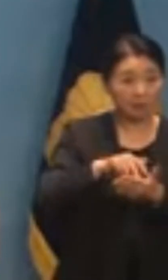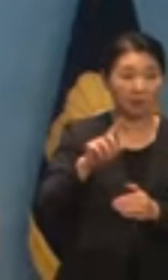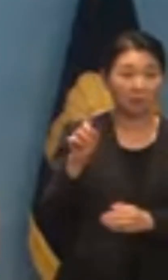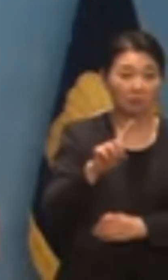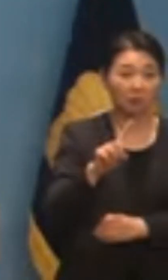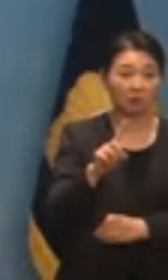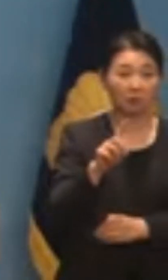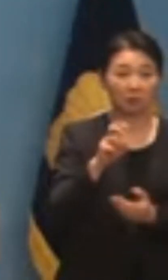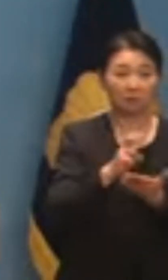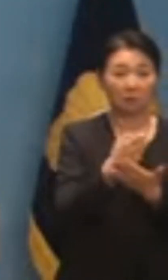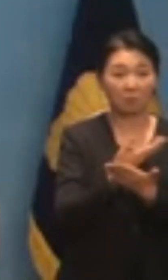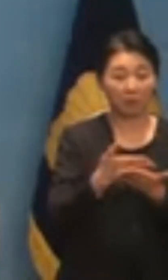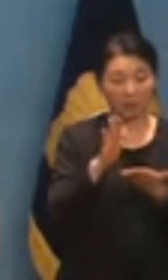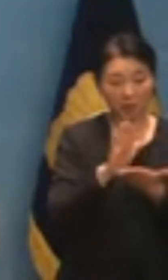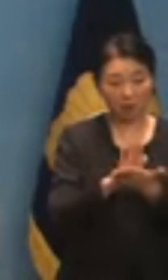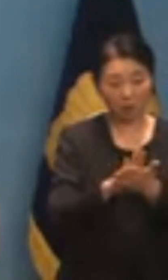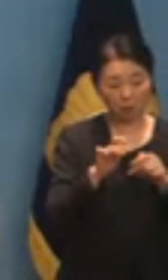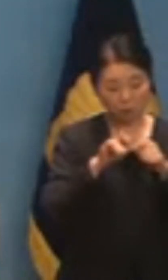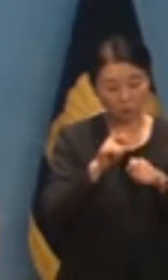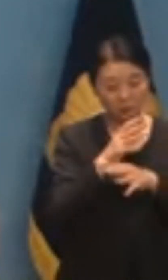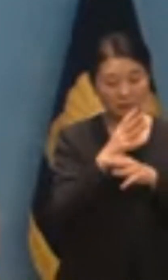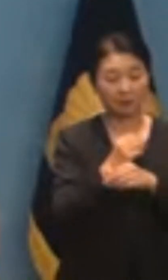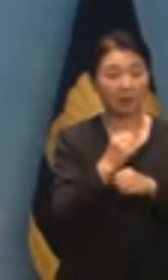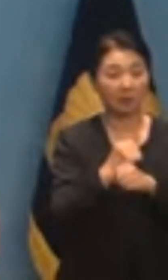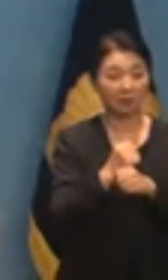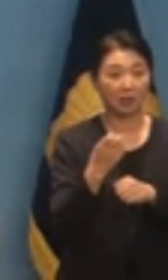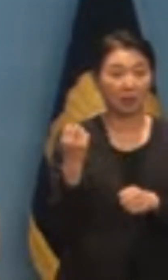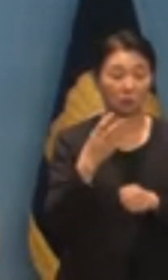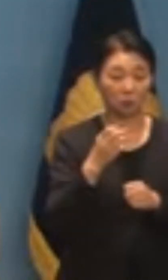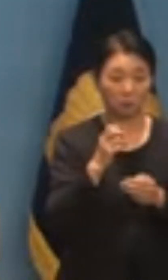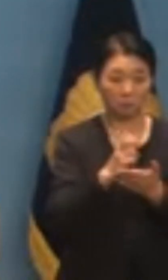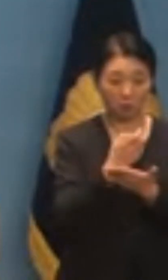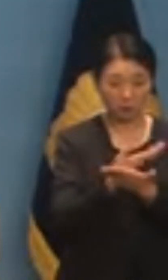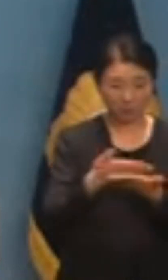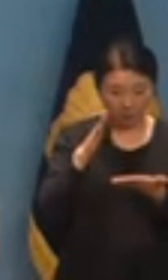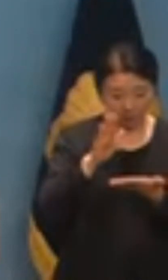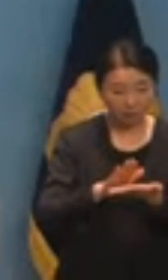개헌의 구체적인 일정 또 개헌의